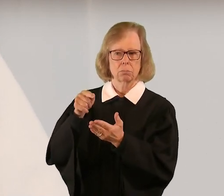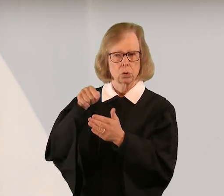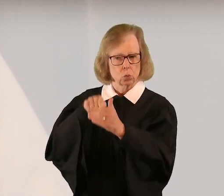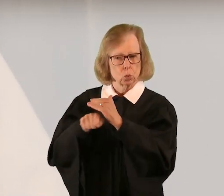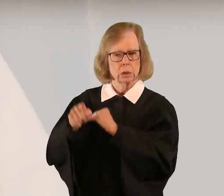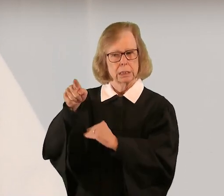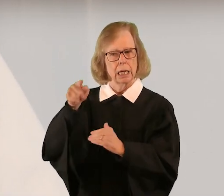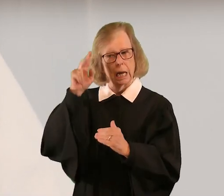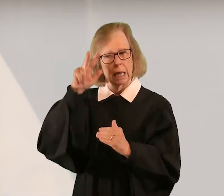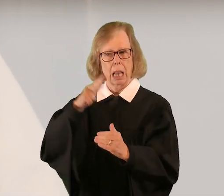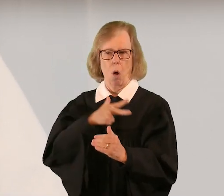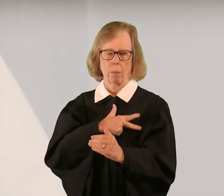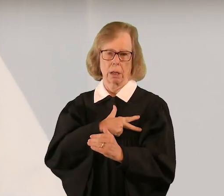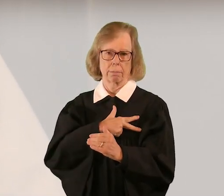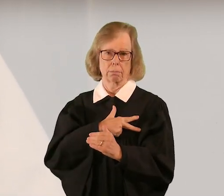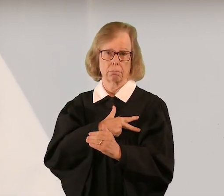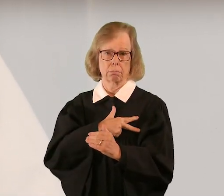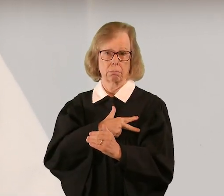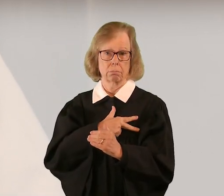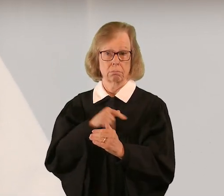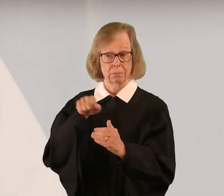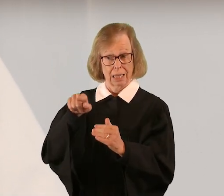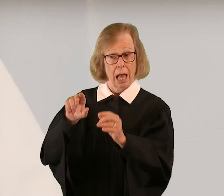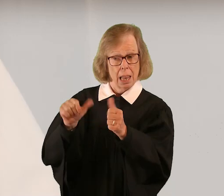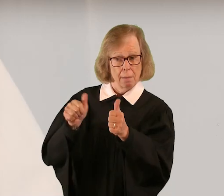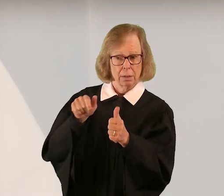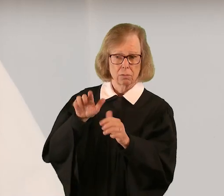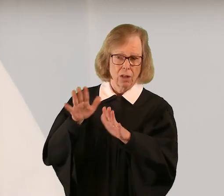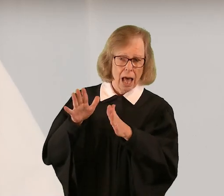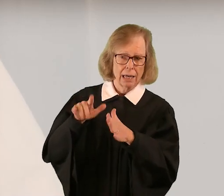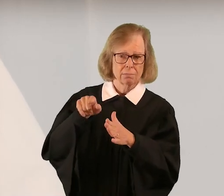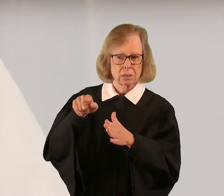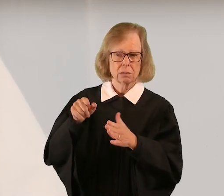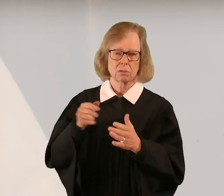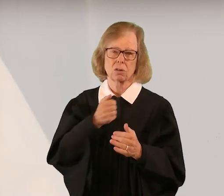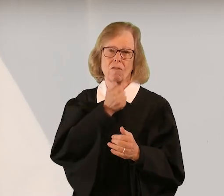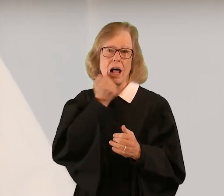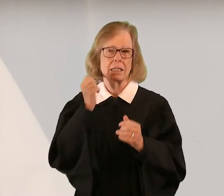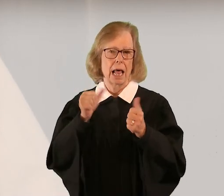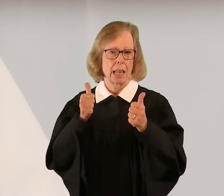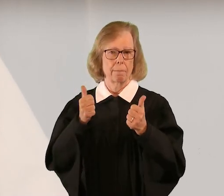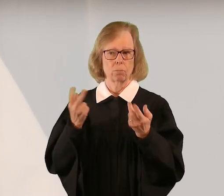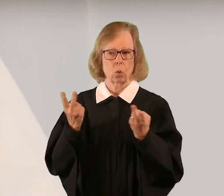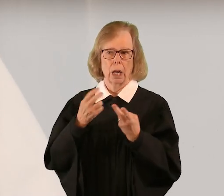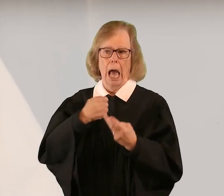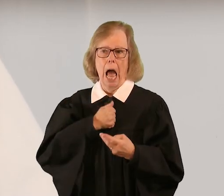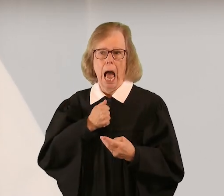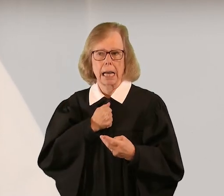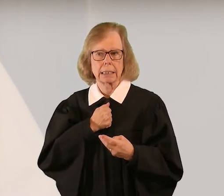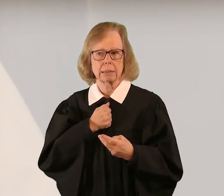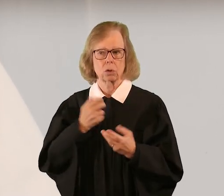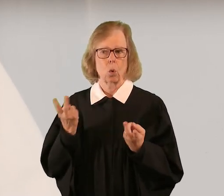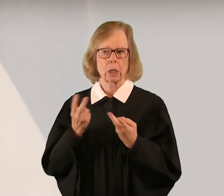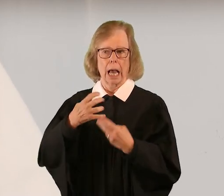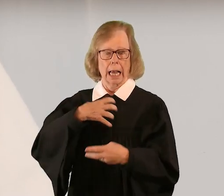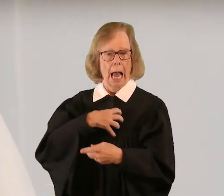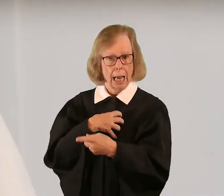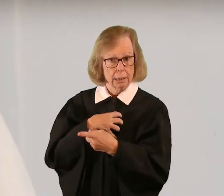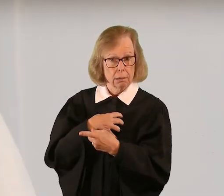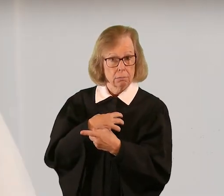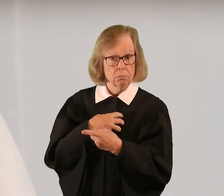Glauben. Leben, das vorher gezeichnet war von Gewalt, von Angst oder von Krankheit.